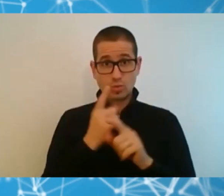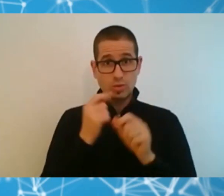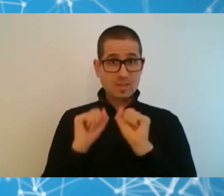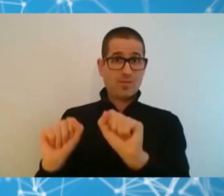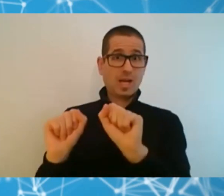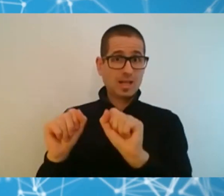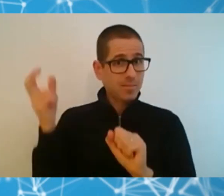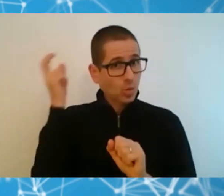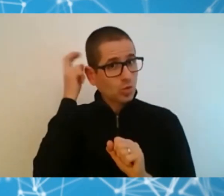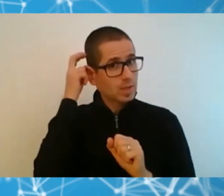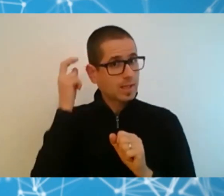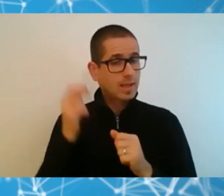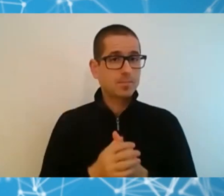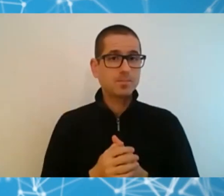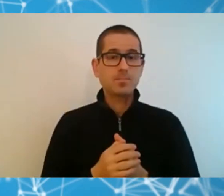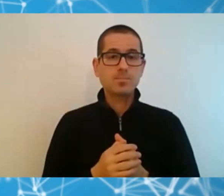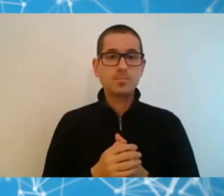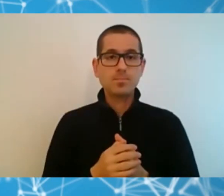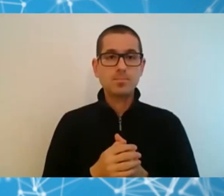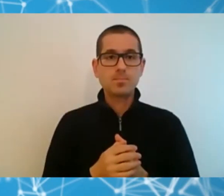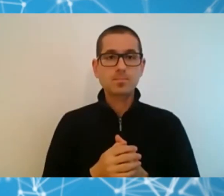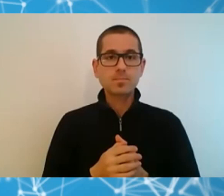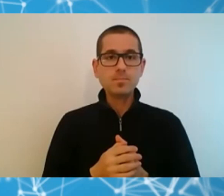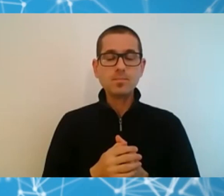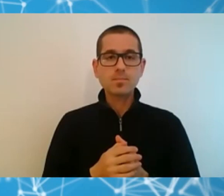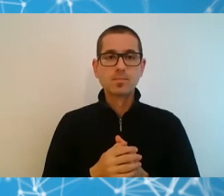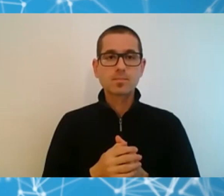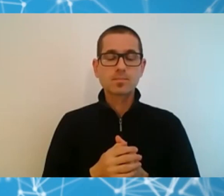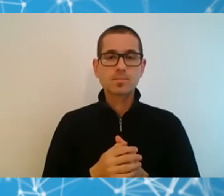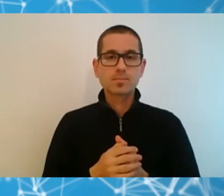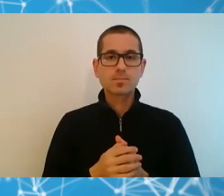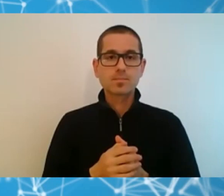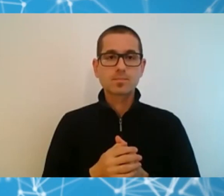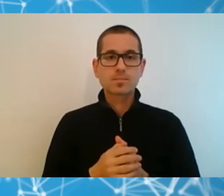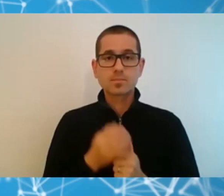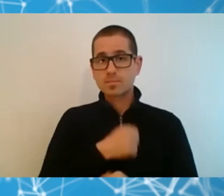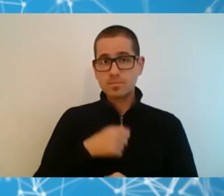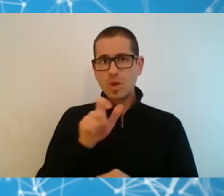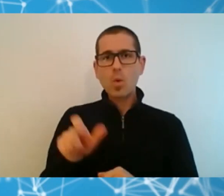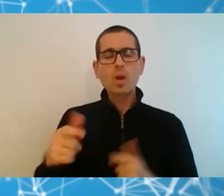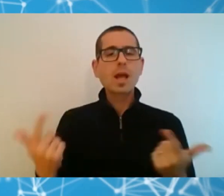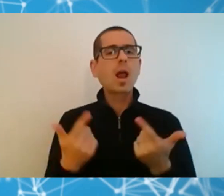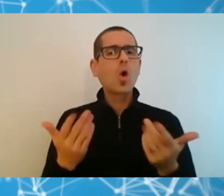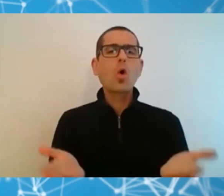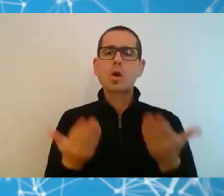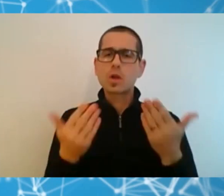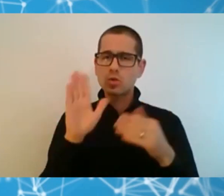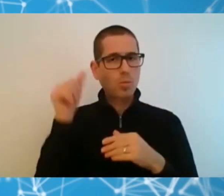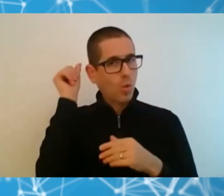vsadek? V bistvu lahko bolniki grejo zelo hitro po operaciji